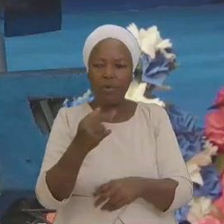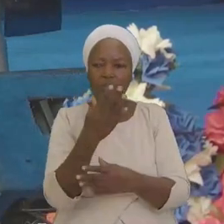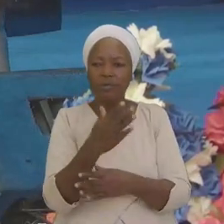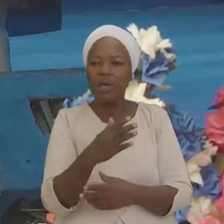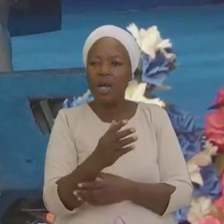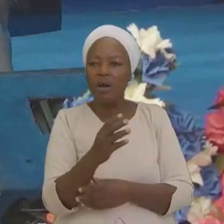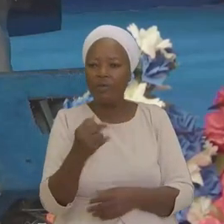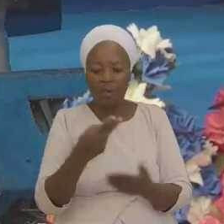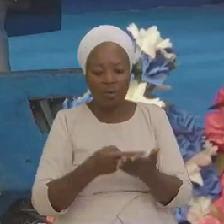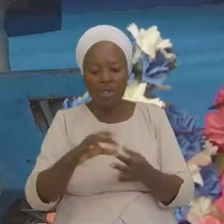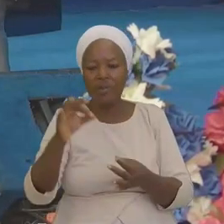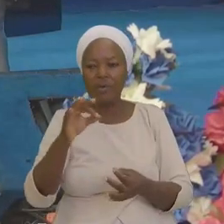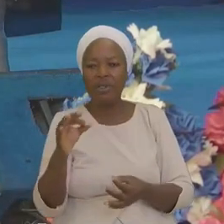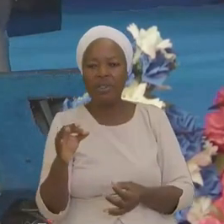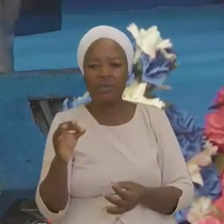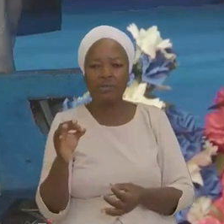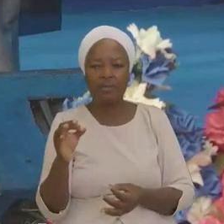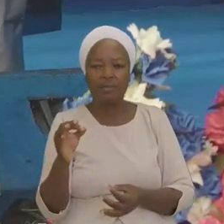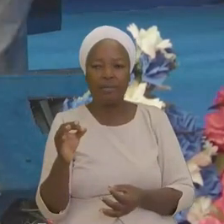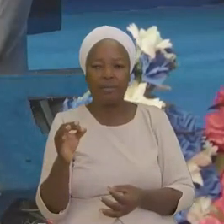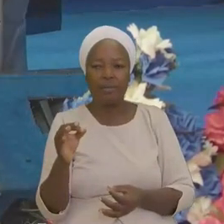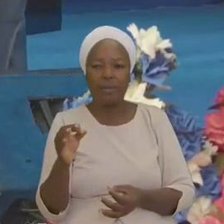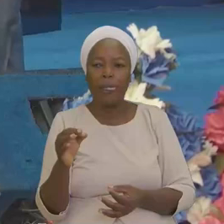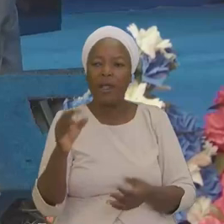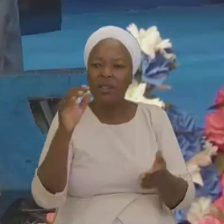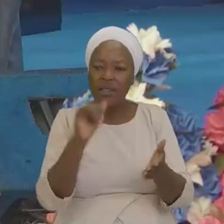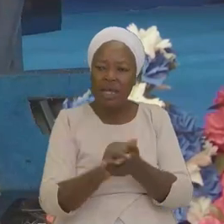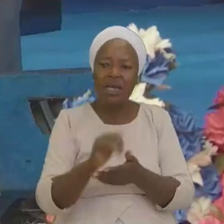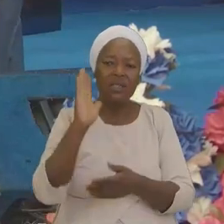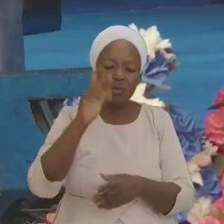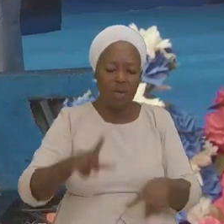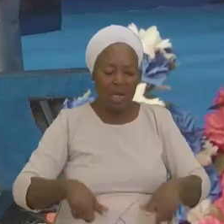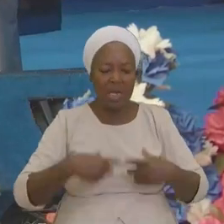Le temple de Dieu, le temple de Christ, le temple du Saint-Esprit